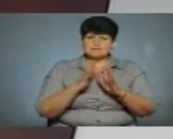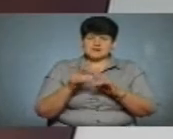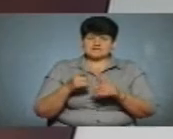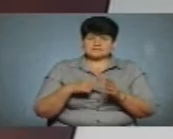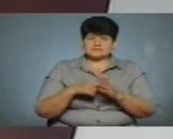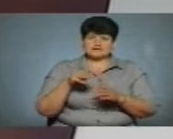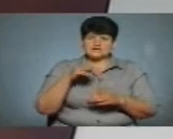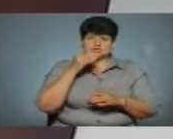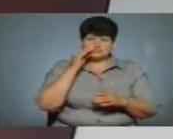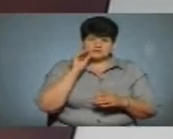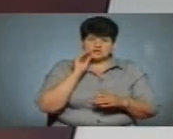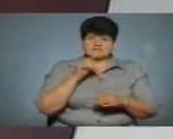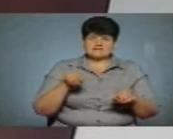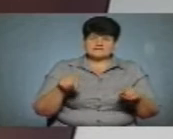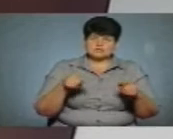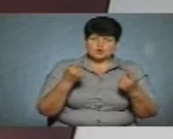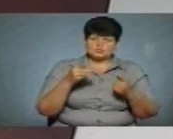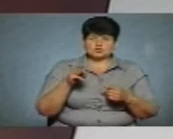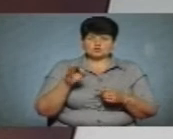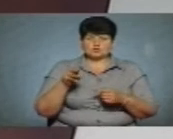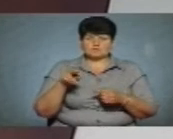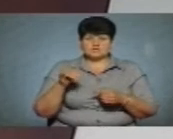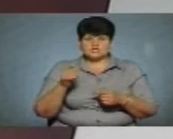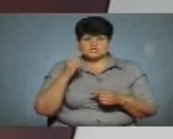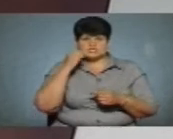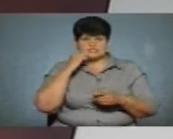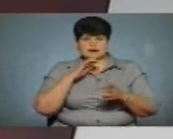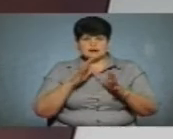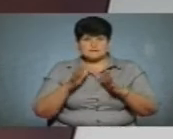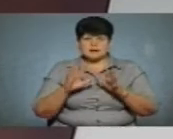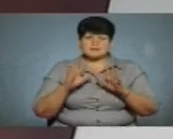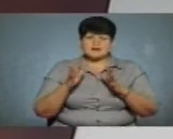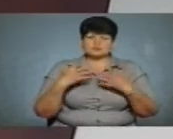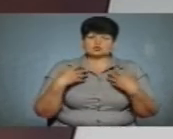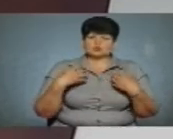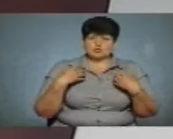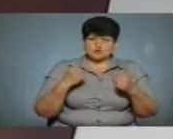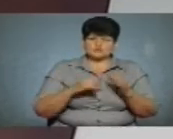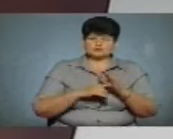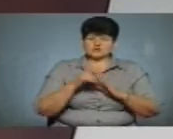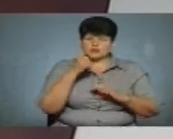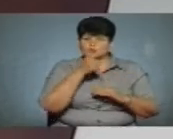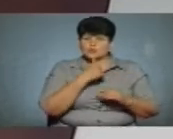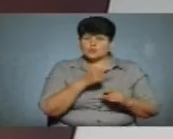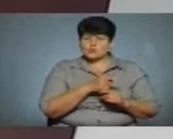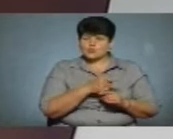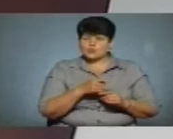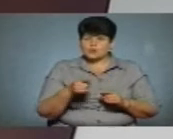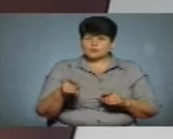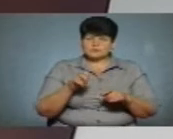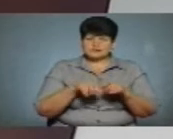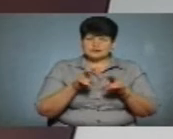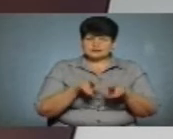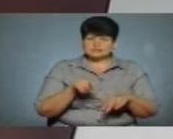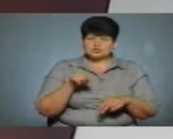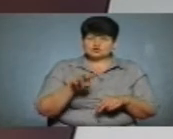імені Тараса Шевченка, Відродження, Топільче, Старий парк і Парк здоров'я. З початку року у лабораторному центрі дослідили